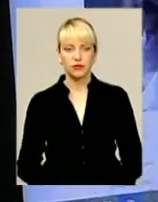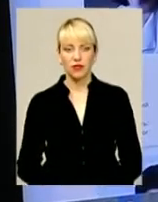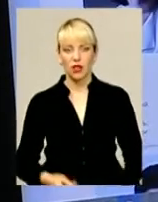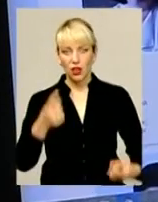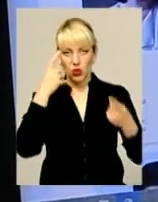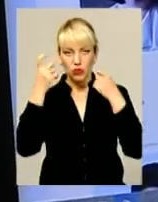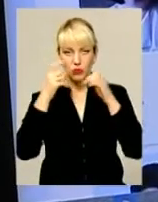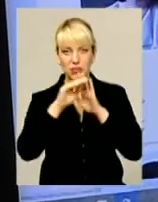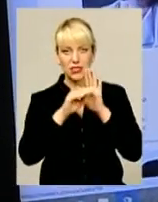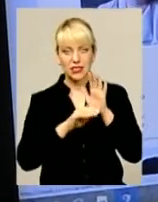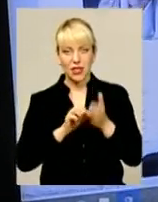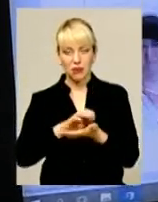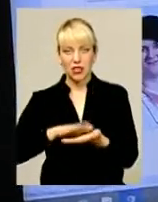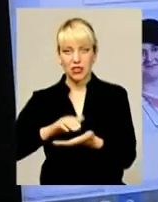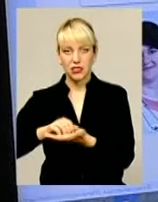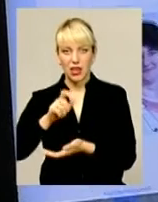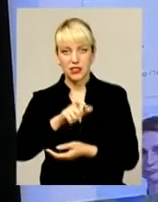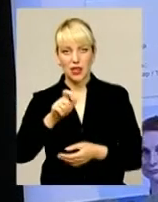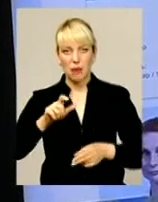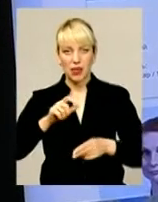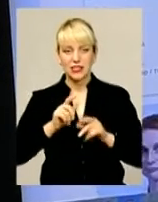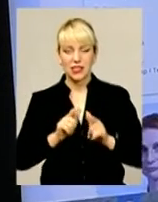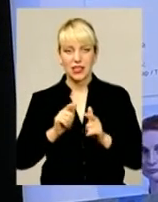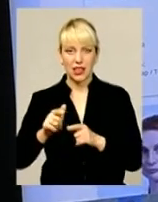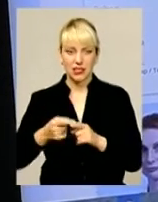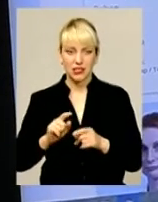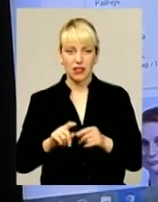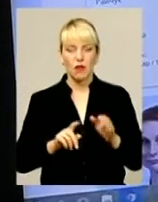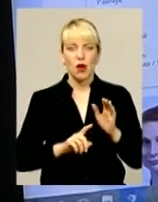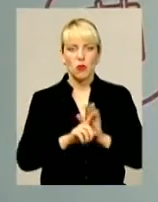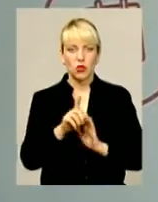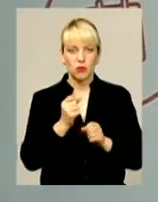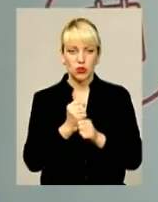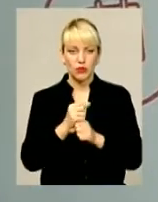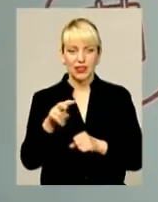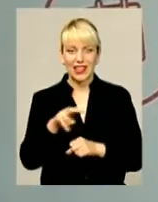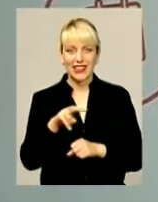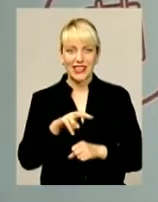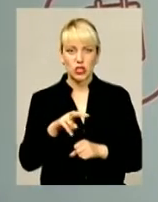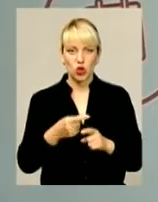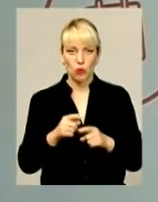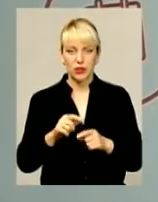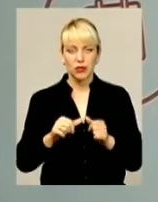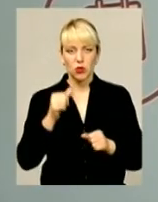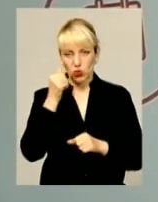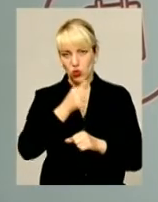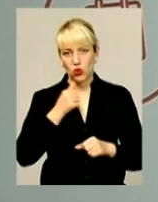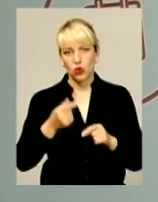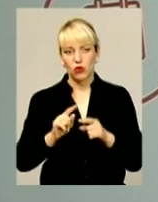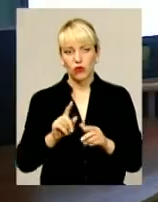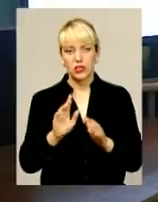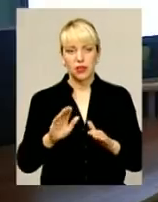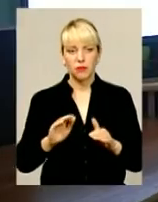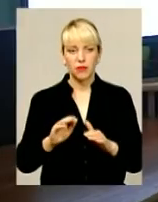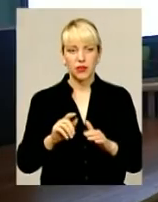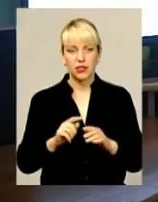Інформаційна система реєстрації пацієнтів працює в обласному центрі з листопада. Вона дозволяє записатися на прийом до лікаря онлайн.